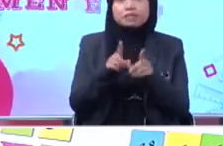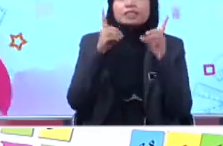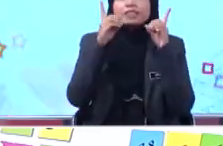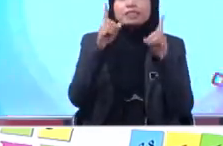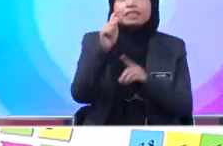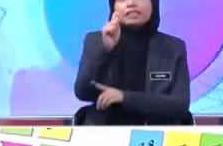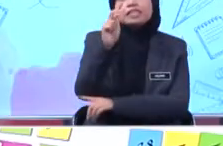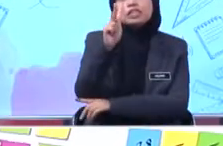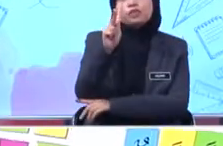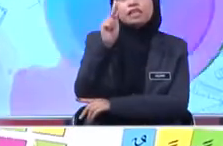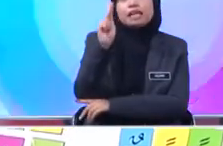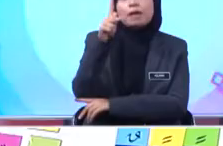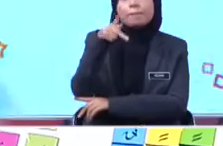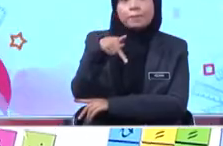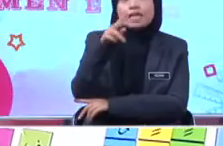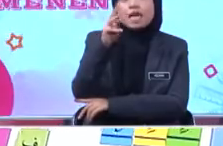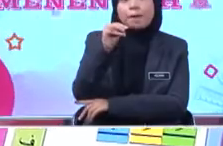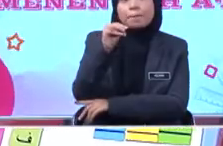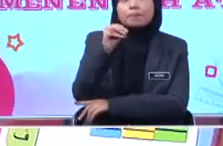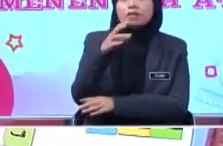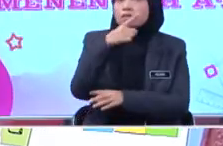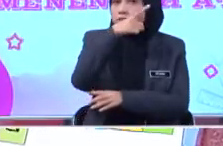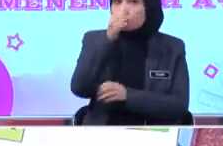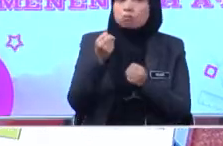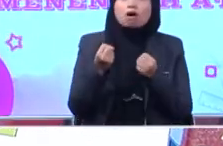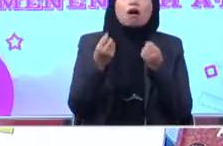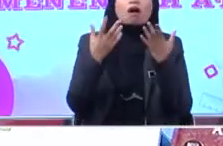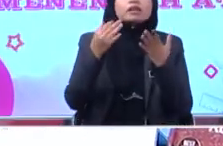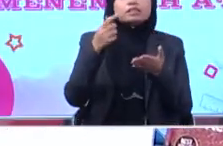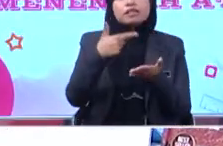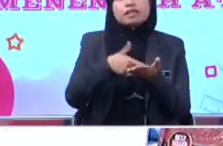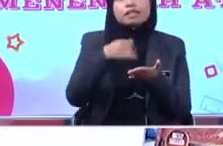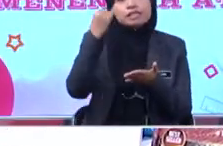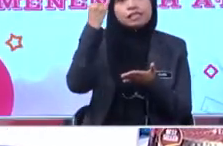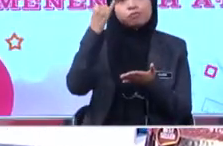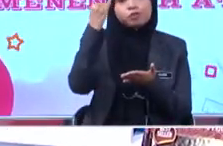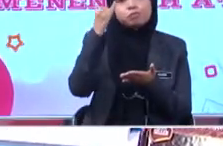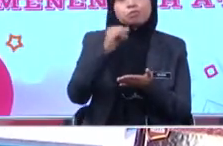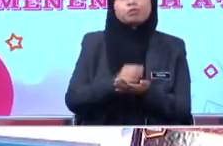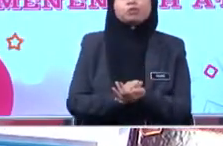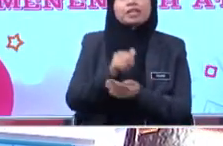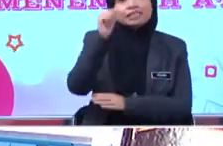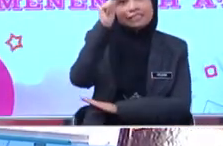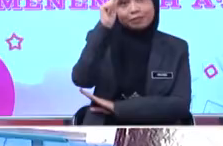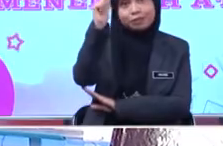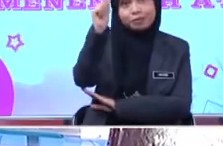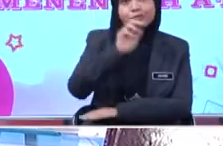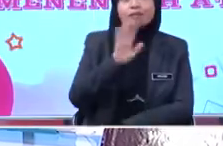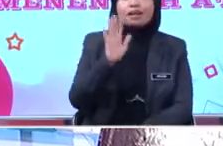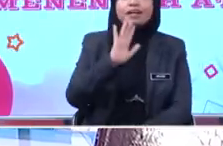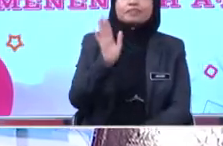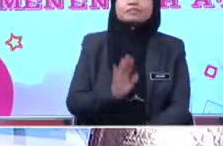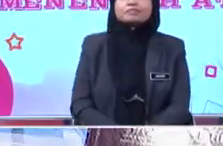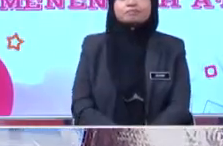TV cpm karena banyak lagi ilmu-ilmu yang bermanfaat bakal kami kongsikan kepada anda jumpa lagi assalamualaikum hai